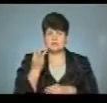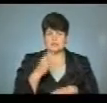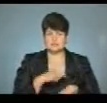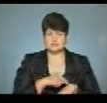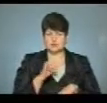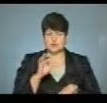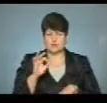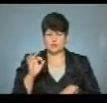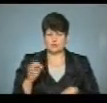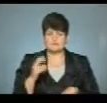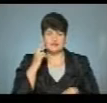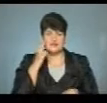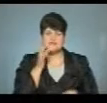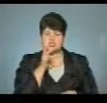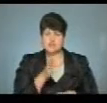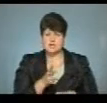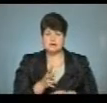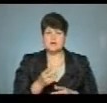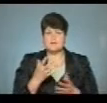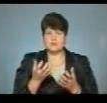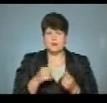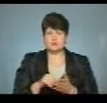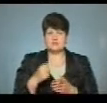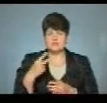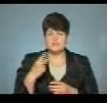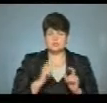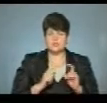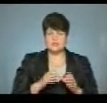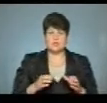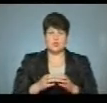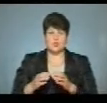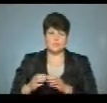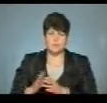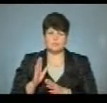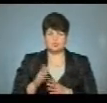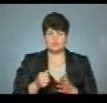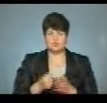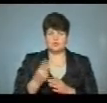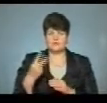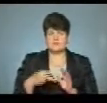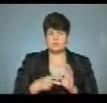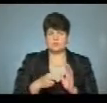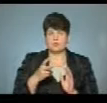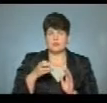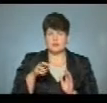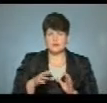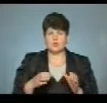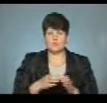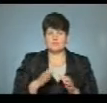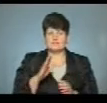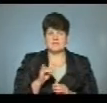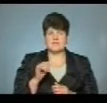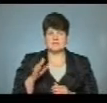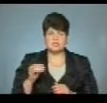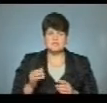часом. Цьогоріч у чемпіонаті Європи беруть участь 20 студентських команд. Триватиме він до 27 липня. Команда Василя